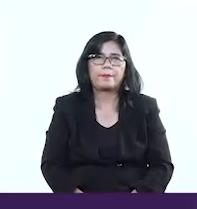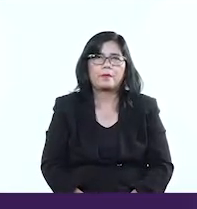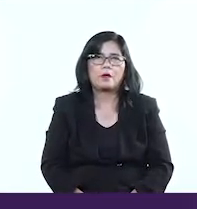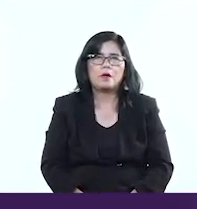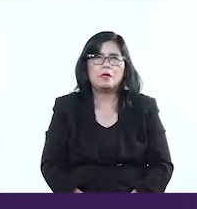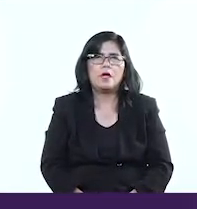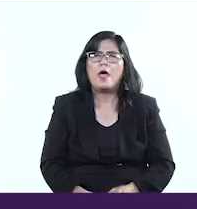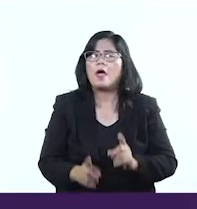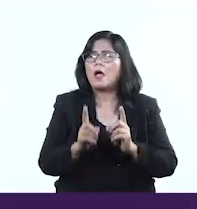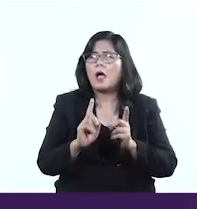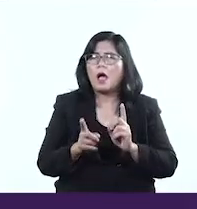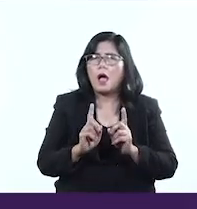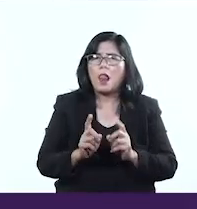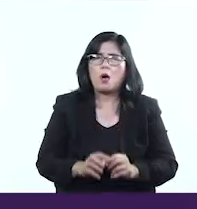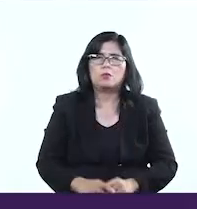Hai kalau